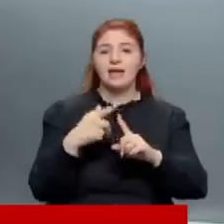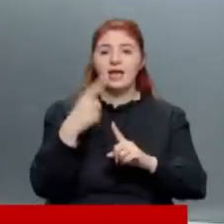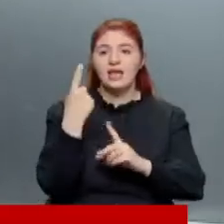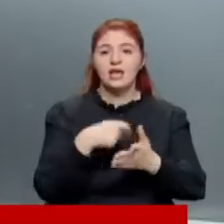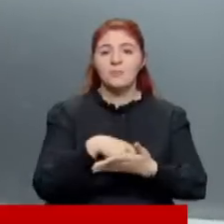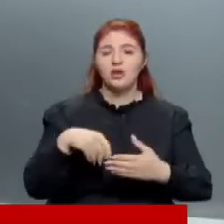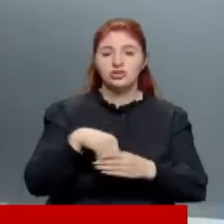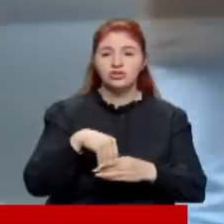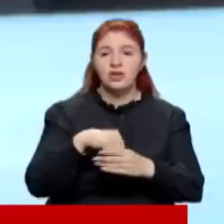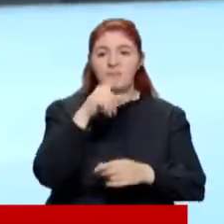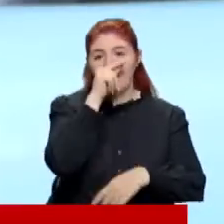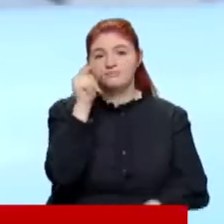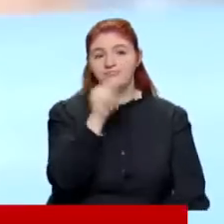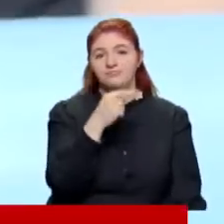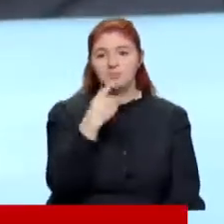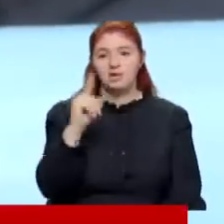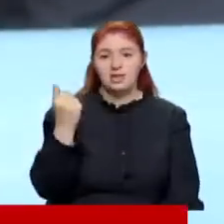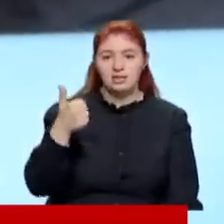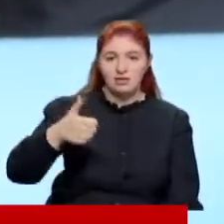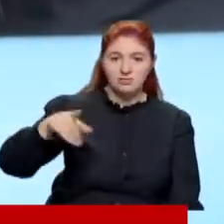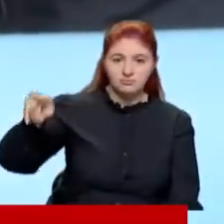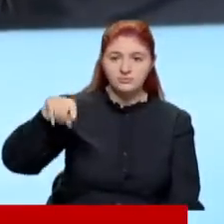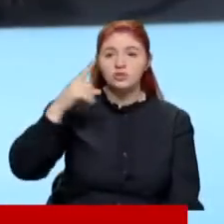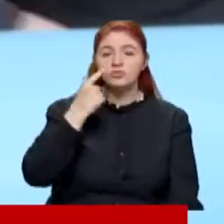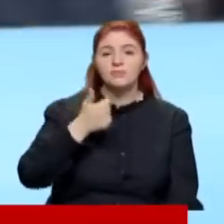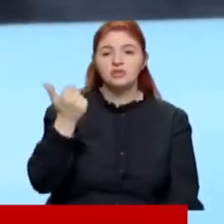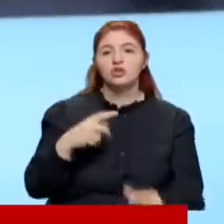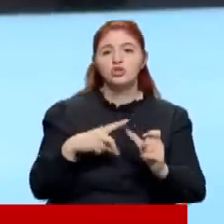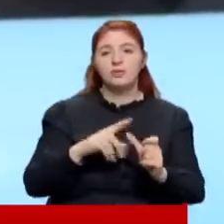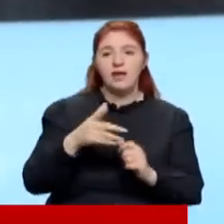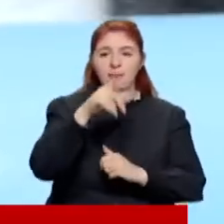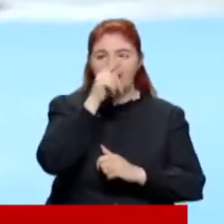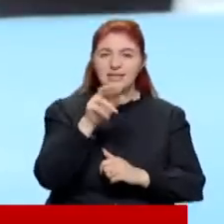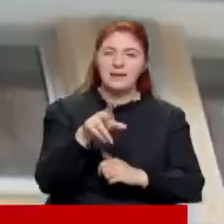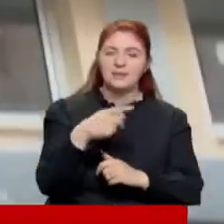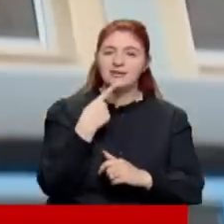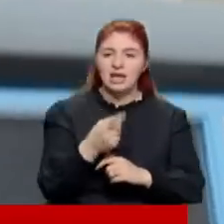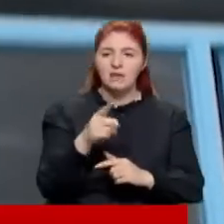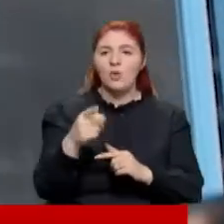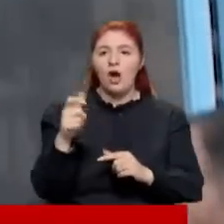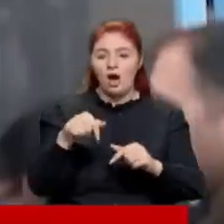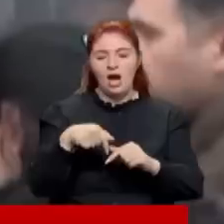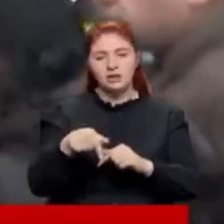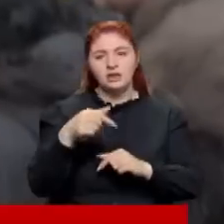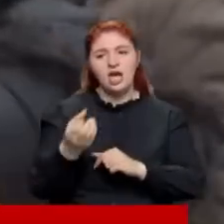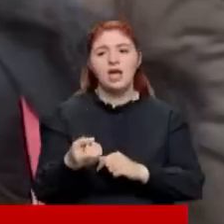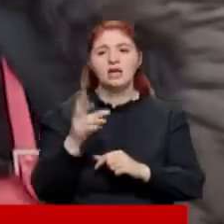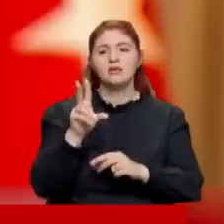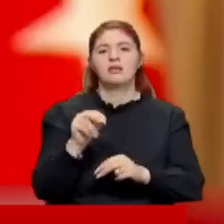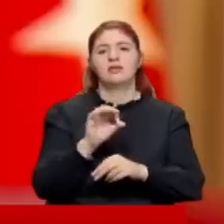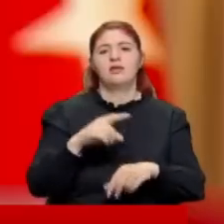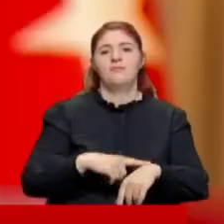ilk maaşı için Mart'ı işaret etmişti iktidar. Cumhurbaşkanı ise Şubat ya da Mart gibi diyerek bu aya yetişebileceğini